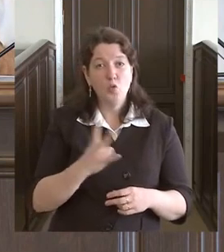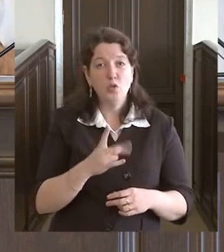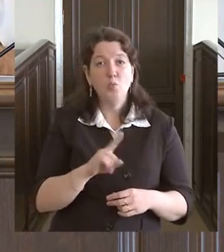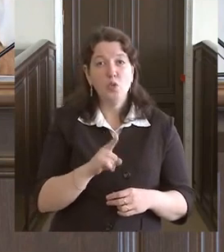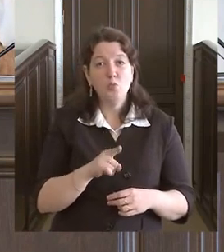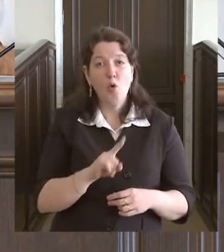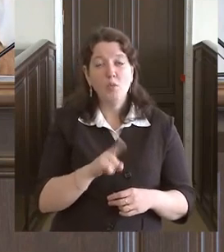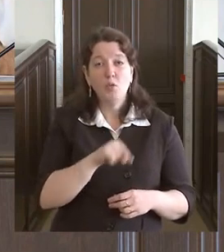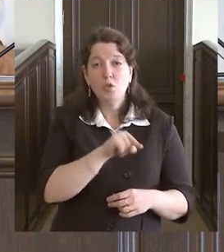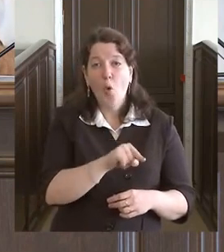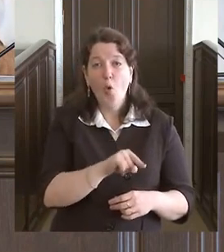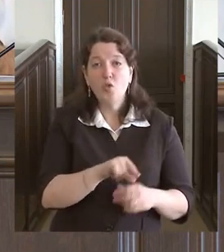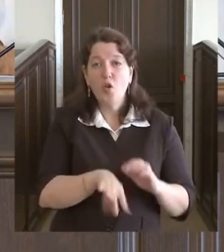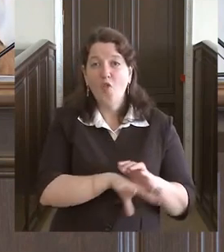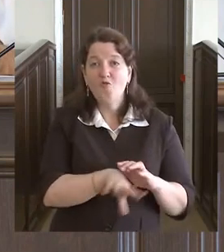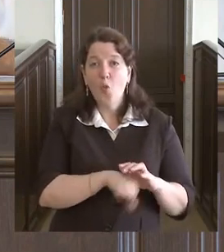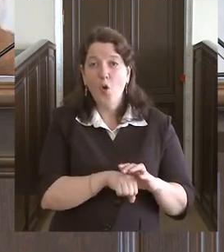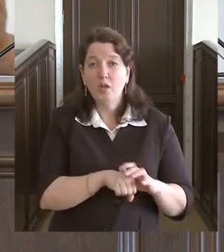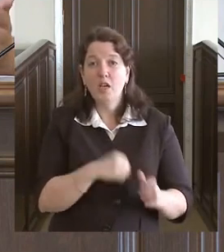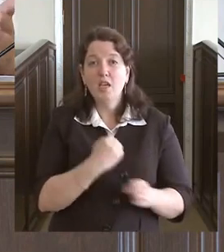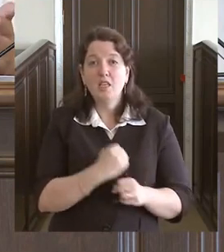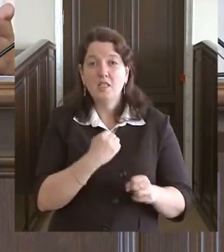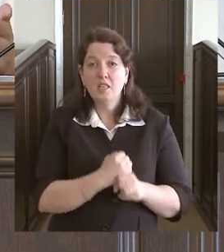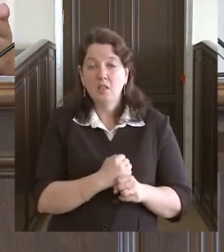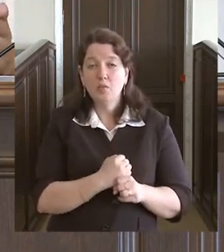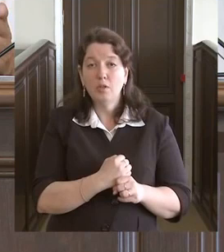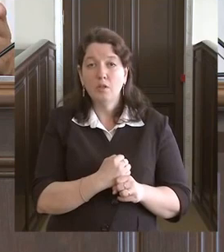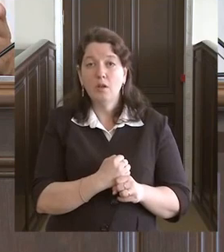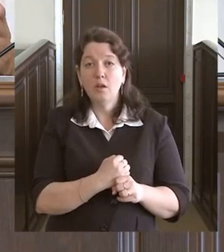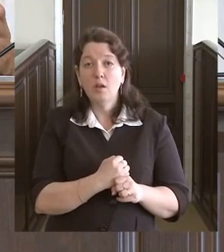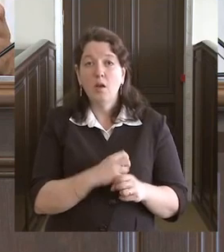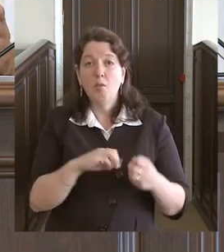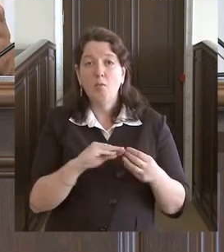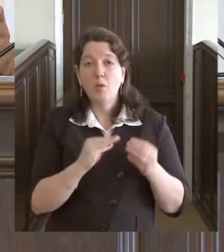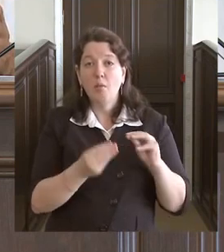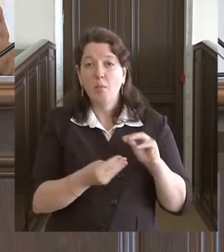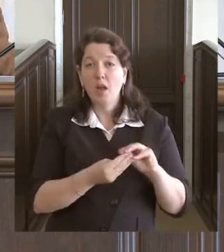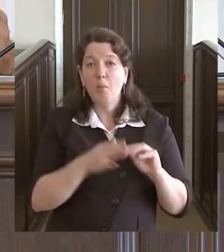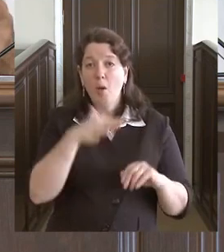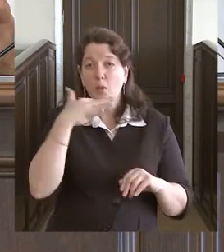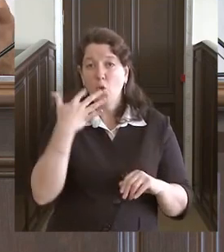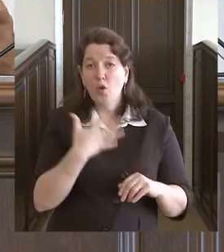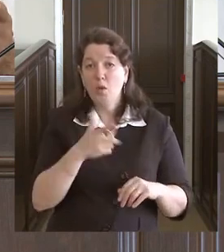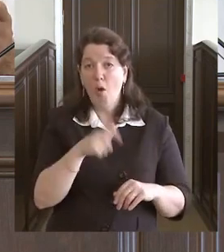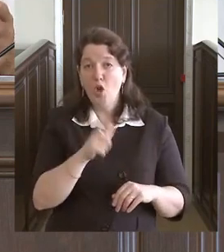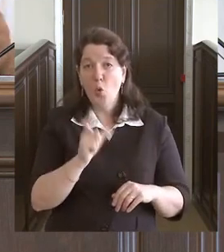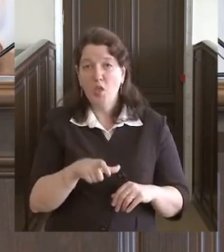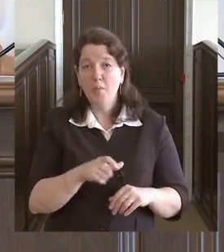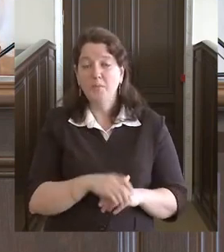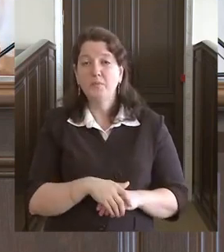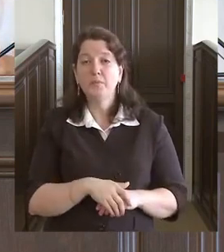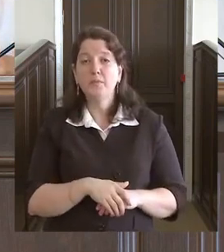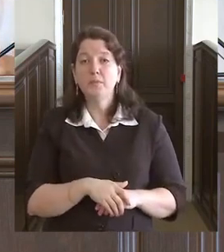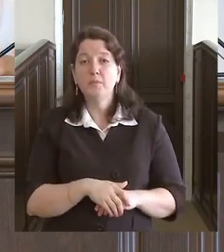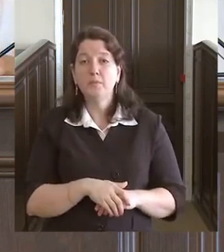и он починит несчастье очень многим людям в качестве это в качестве